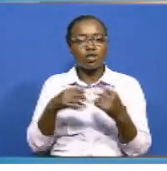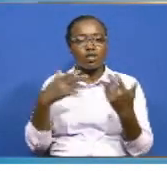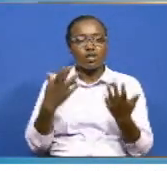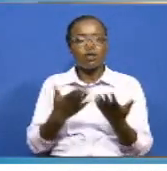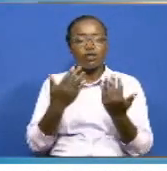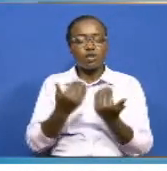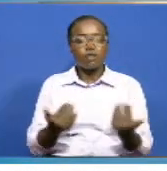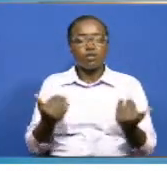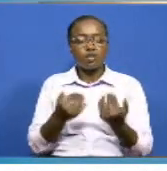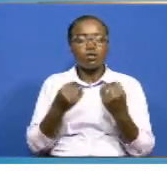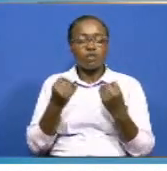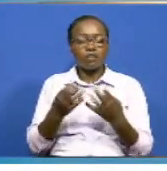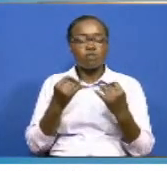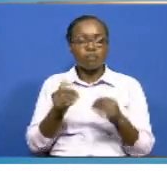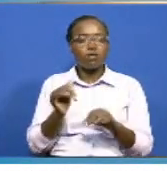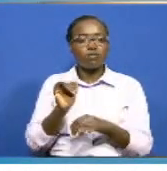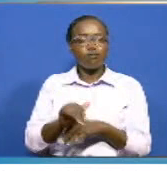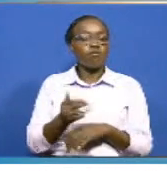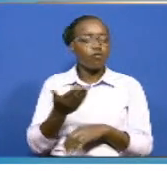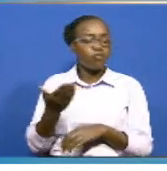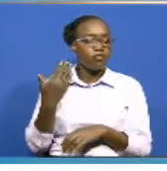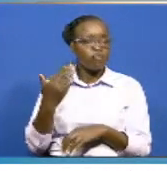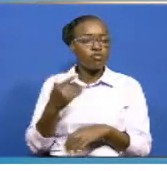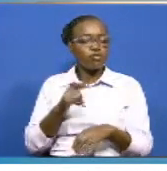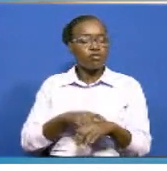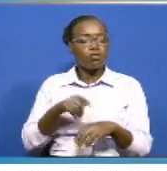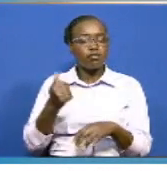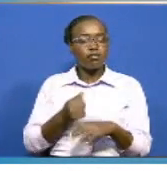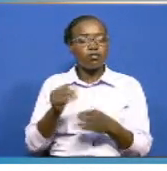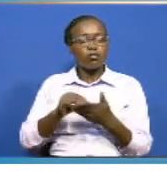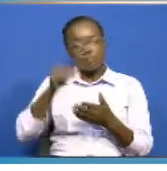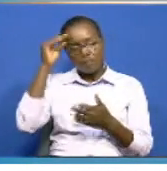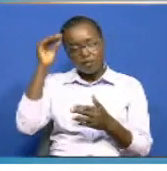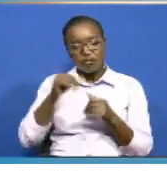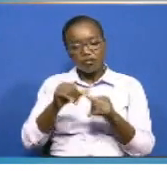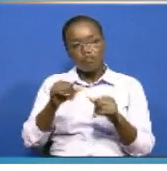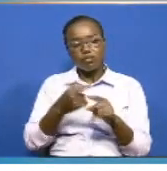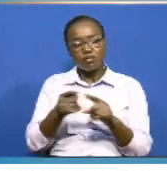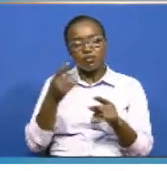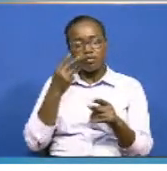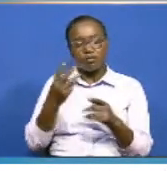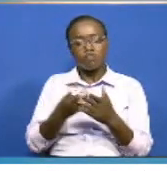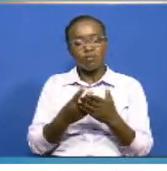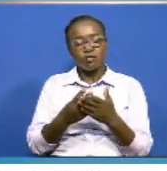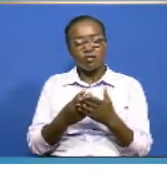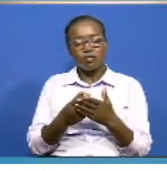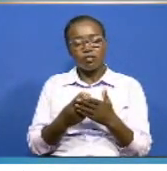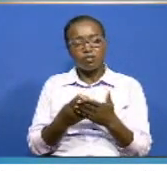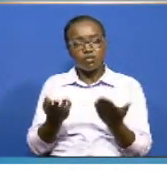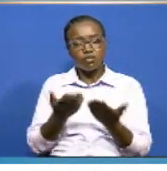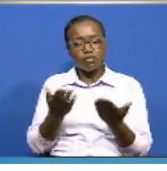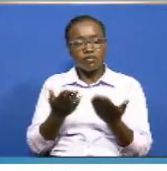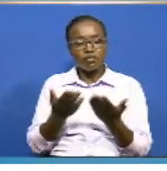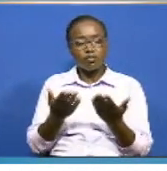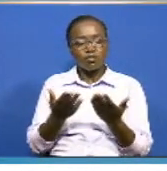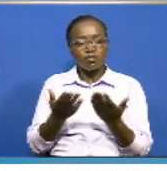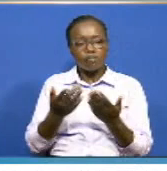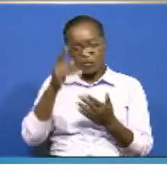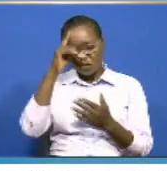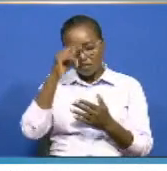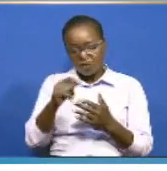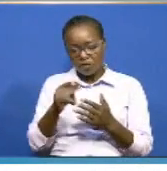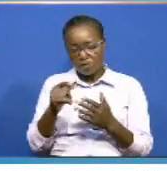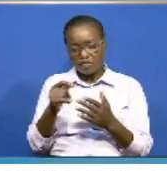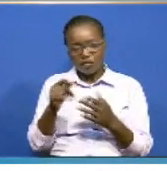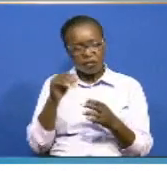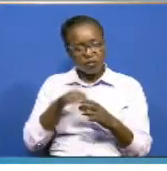ambavyo wengi walisalia nyuma wakati ambapo wengine walikuwa wakisoma. Lakini tumekuwa tukishuhudia visa ambapo utovu wa nidhamu unazidi kushuhudiwa